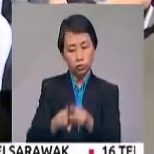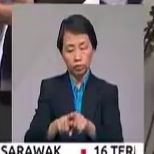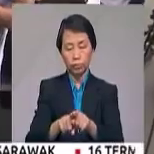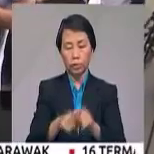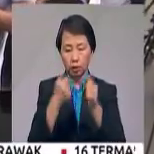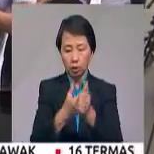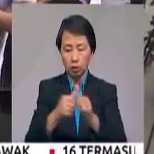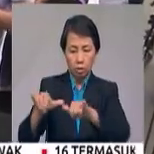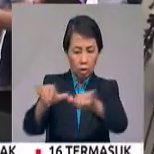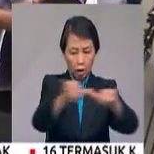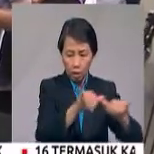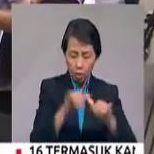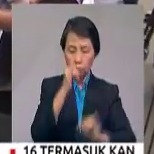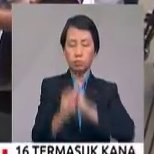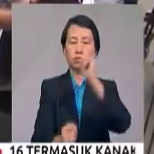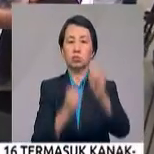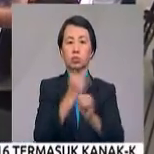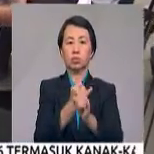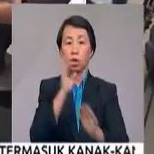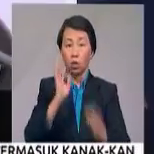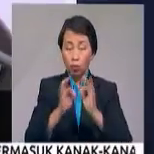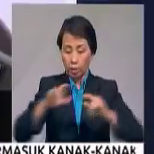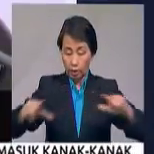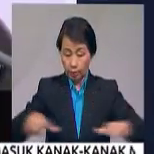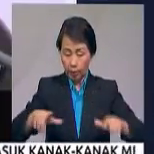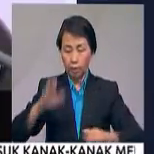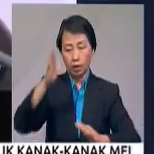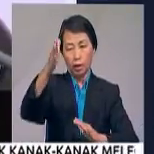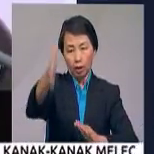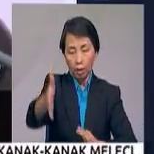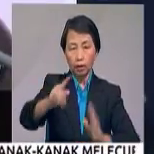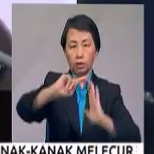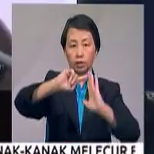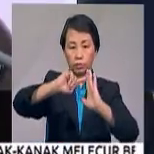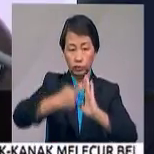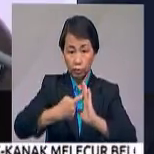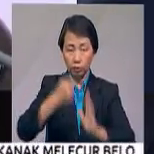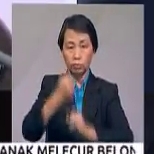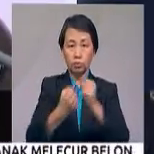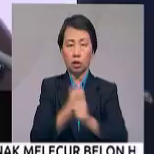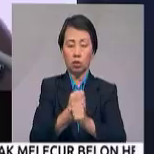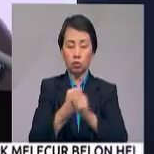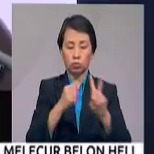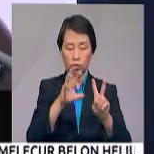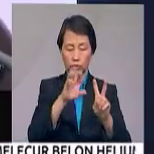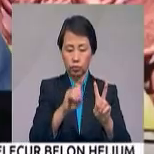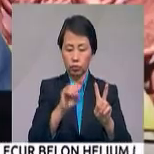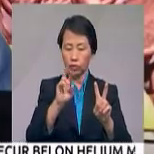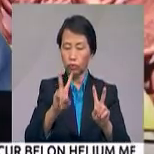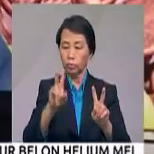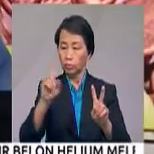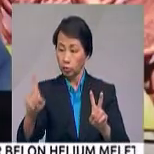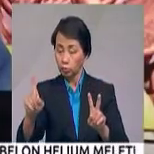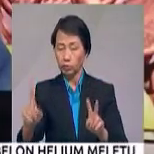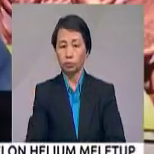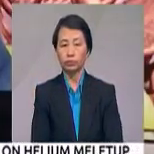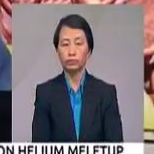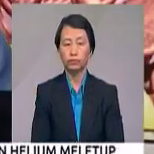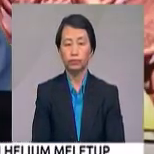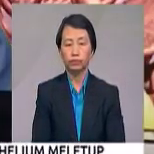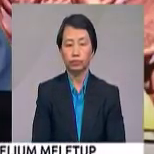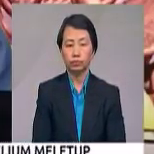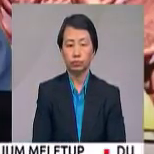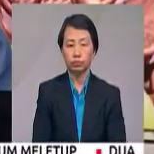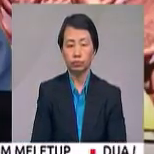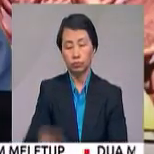mengikuti standard antarabangsa, walaupun pelaksanaannya hanya akan dimulakan pada 2021. Even a male employer now